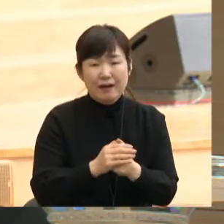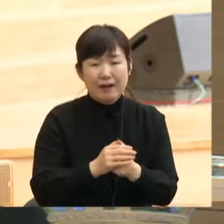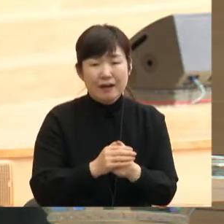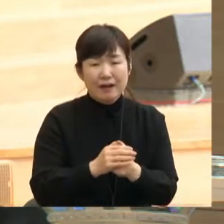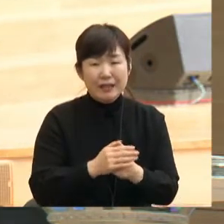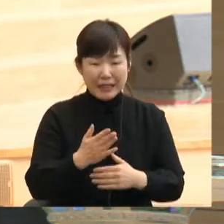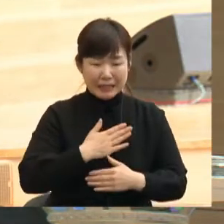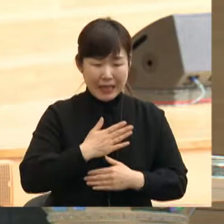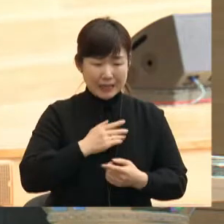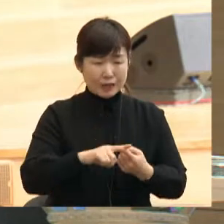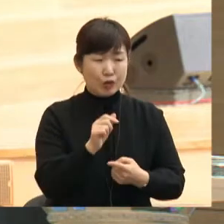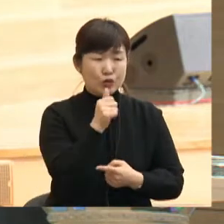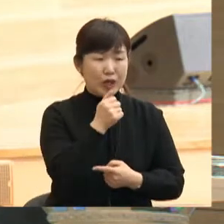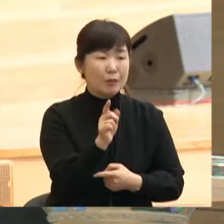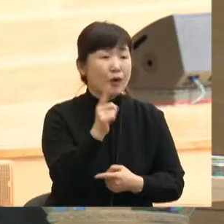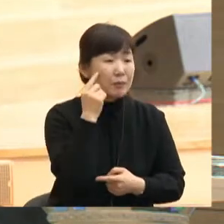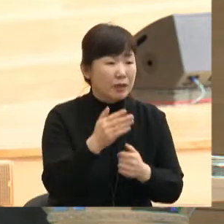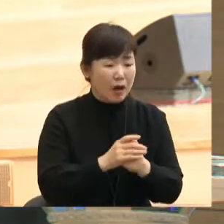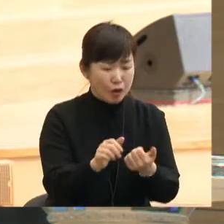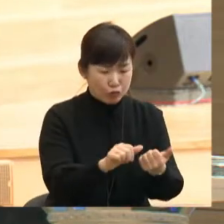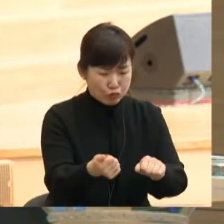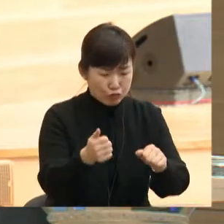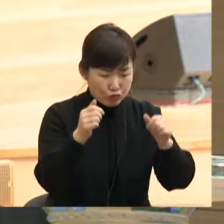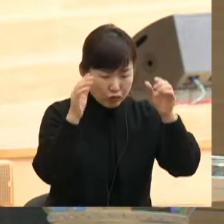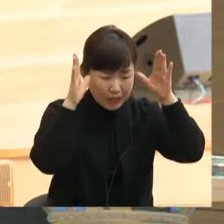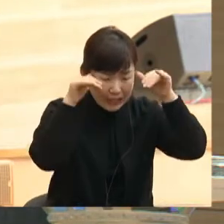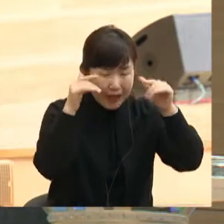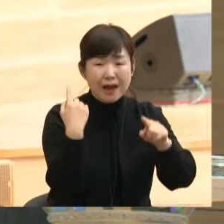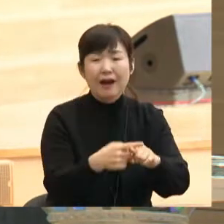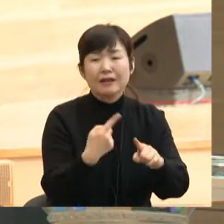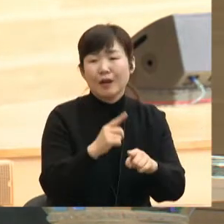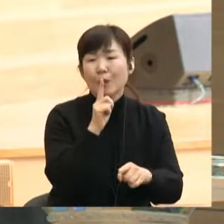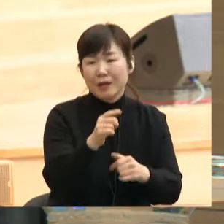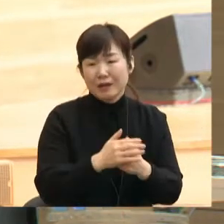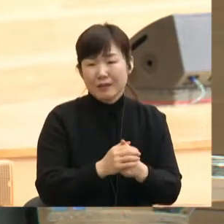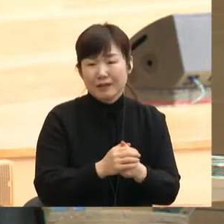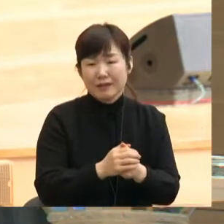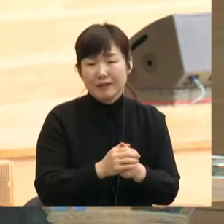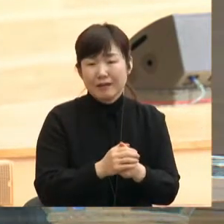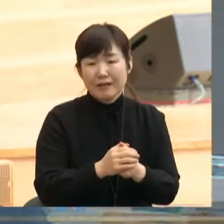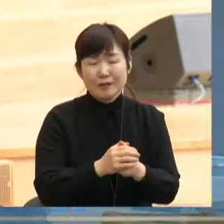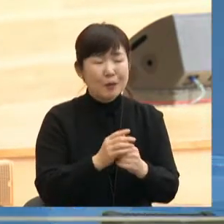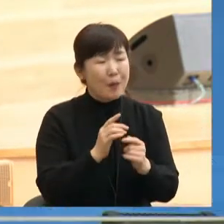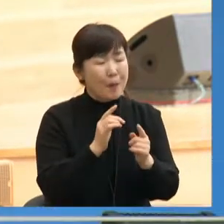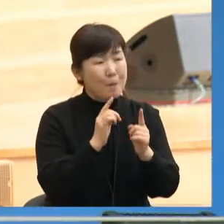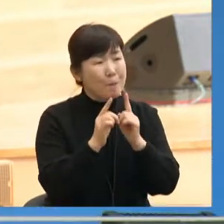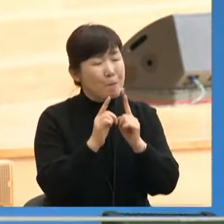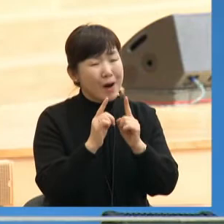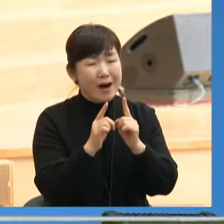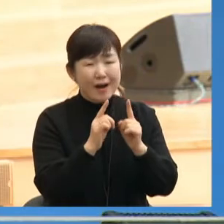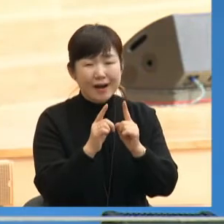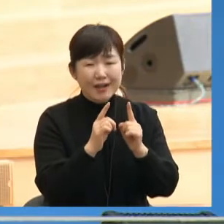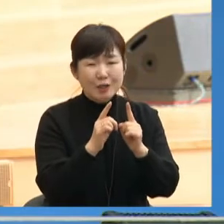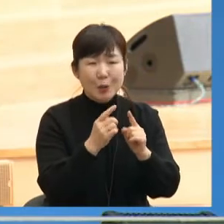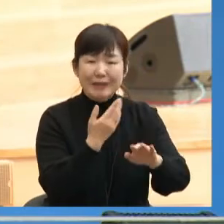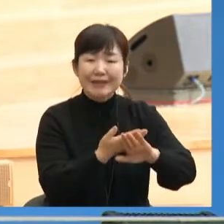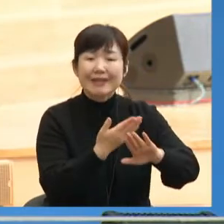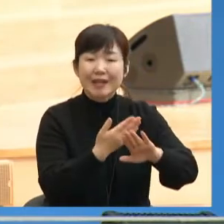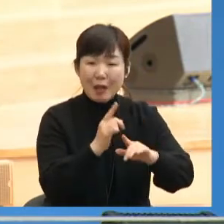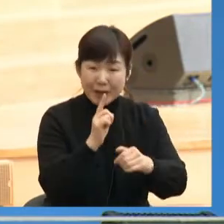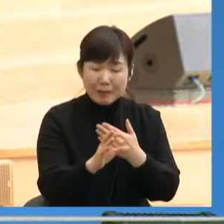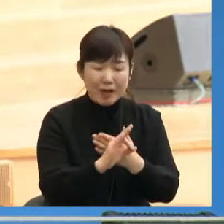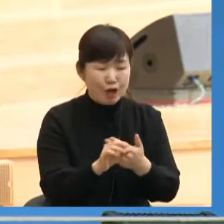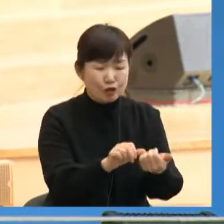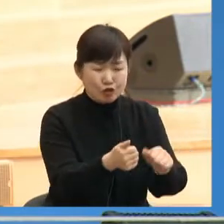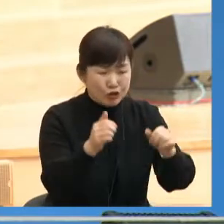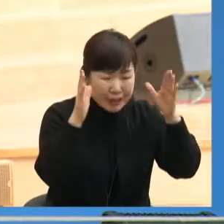뭐라고 소개하고 있죠? 죽은 개 같은 사람이라고 말하고 있어요. 언어적으로 보면 조금 더 와닿는데 죽은 개 같은